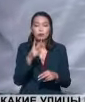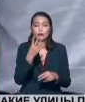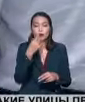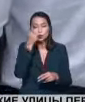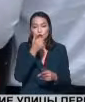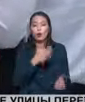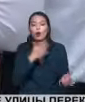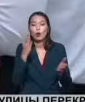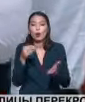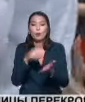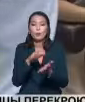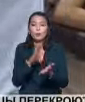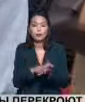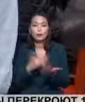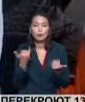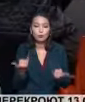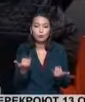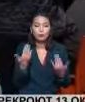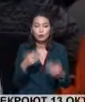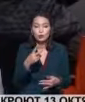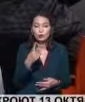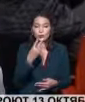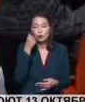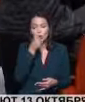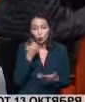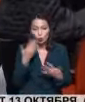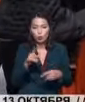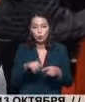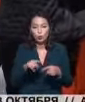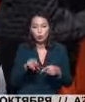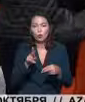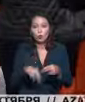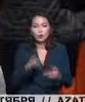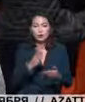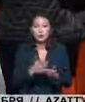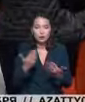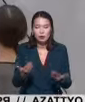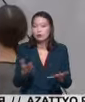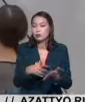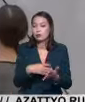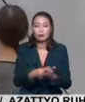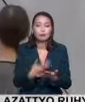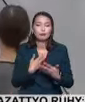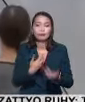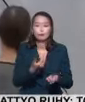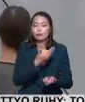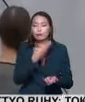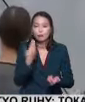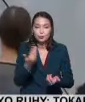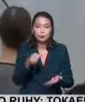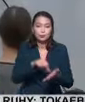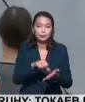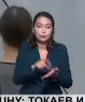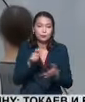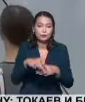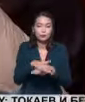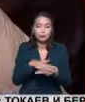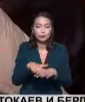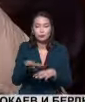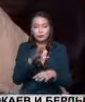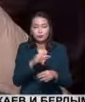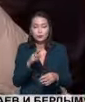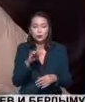поставили. Сейчас август 24-го года ушел уже. Они ничего не принимают. На прием пришли не только жители Труксибского района,